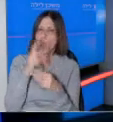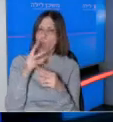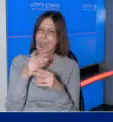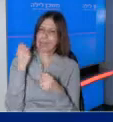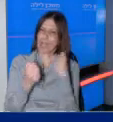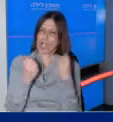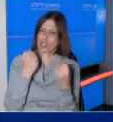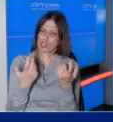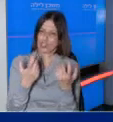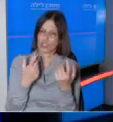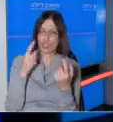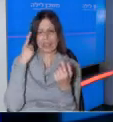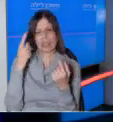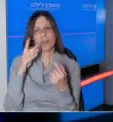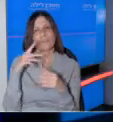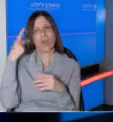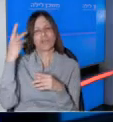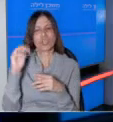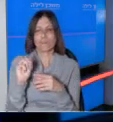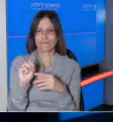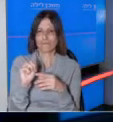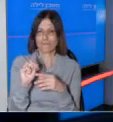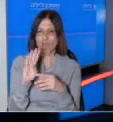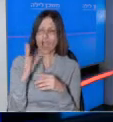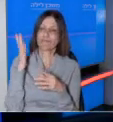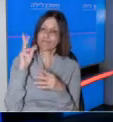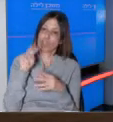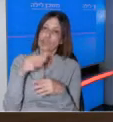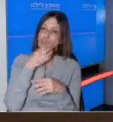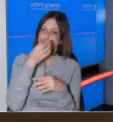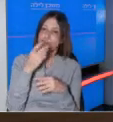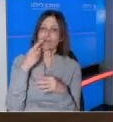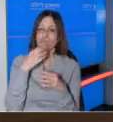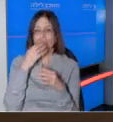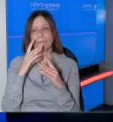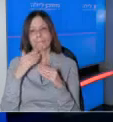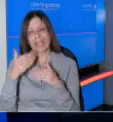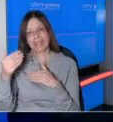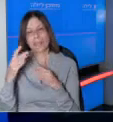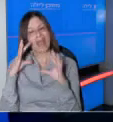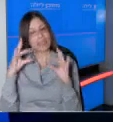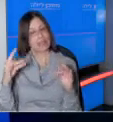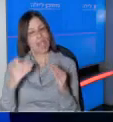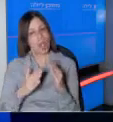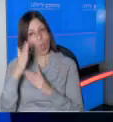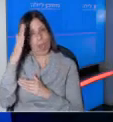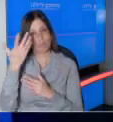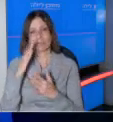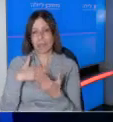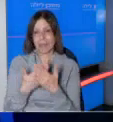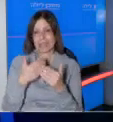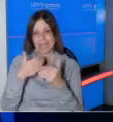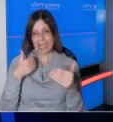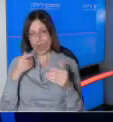מבורך. אבל אלה המספרים החשובים, פרופסור אני. מבורך. אלה המספרים. אני מסכים. אופס, מצוין. אבל אז עולה השאלה. אבל מקדם ההדבקה עולה. אוקיי, אבל אז עולה השאלה. תראו, מה שהוא ממליץ זה